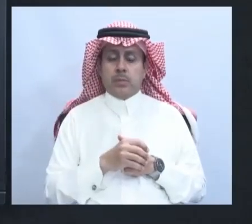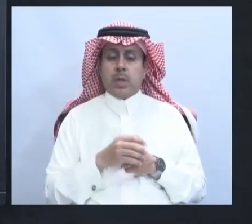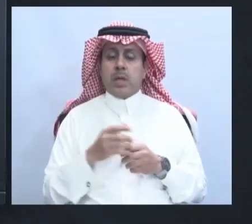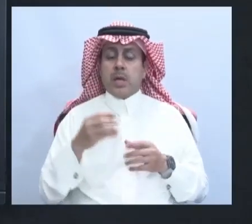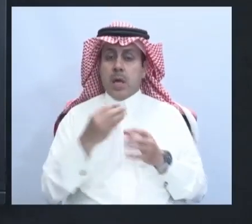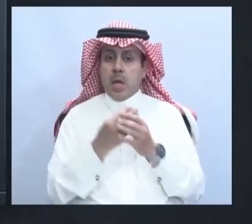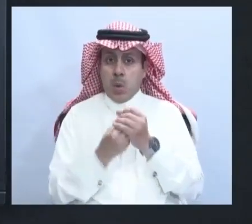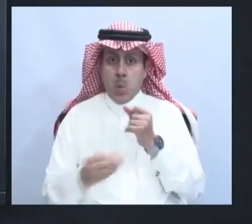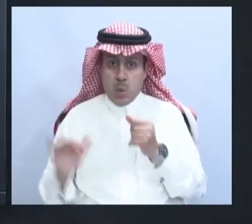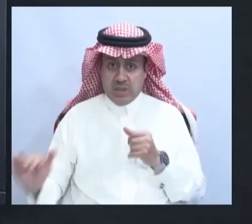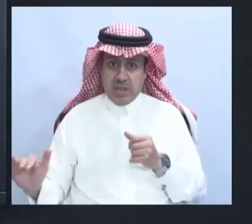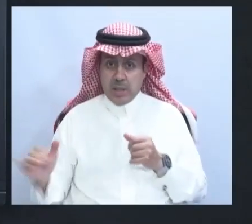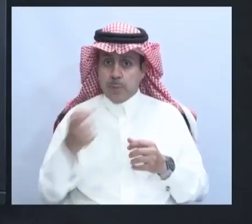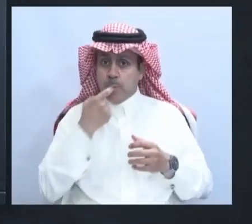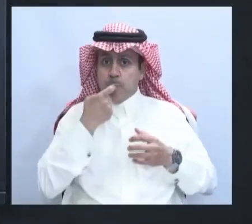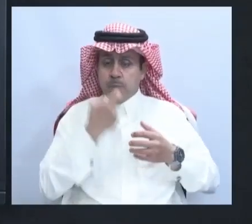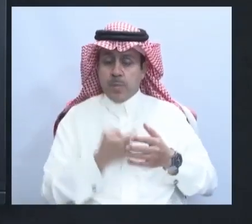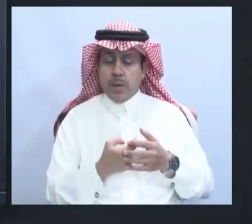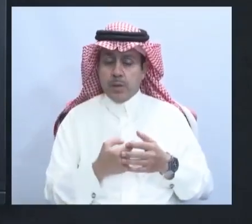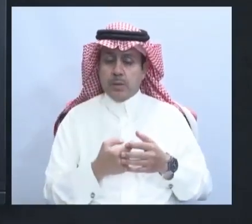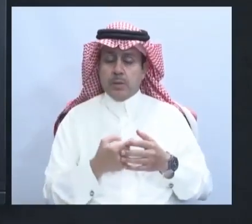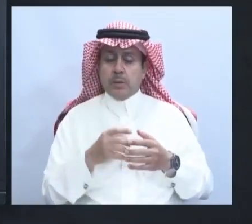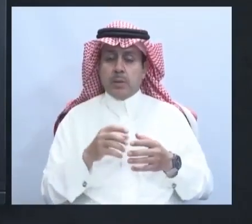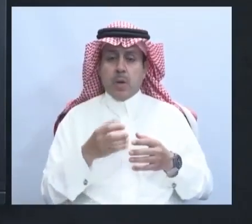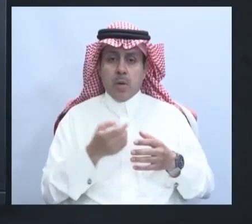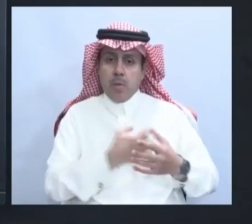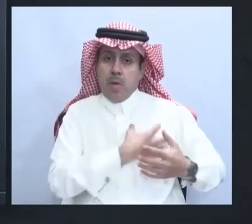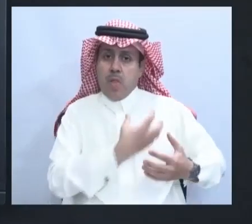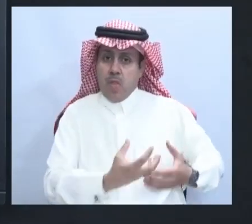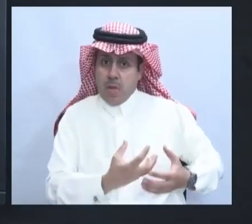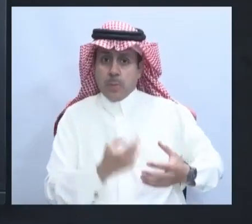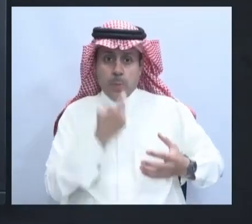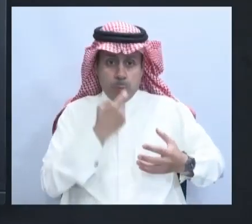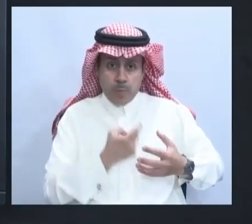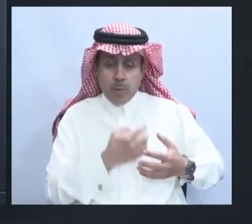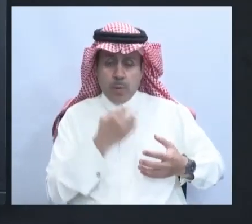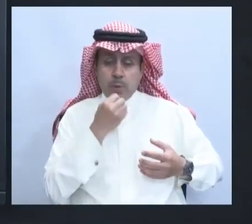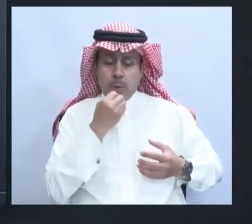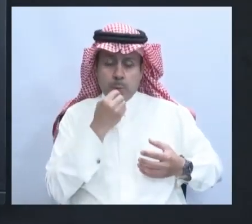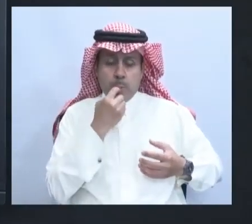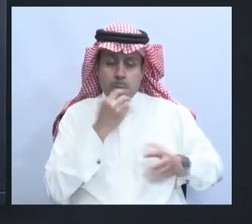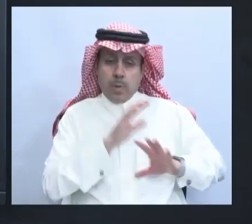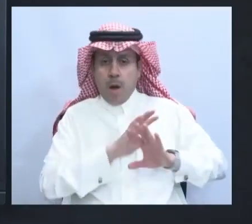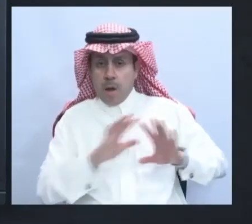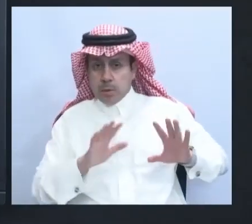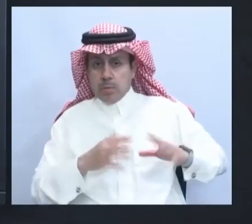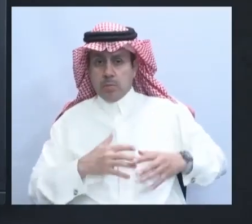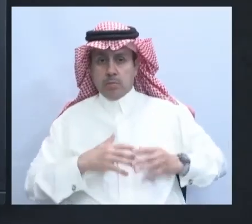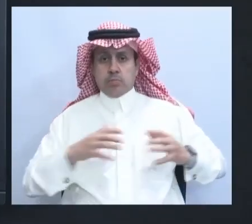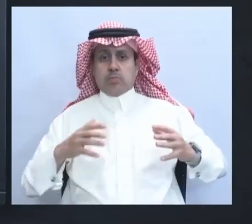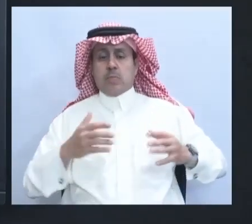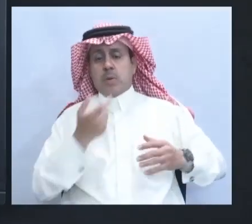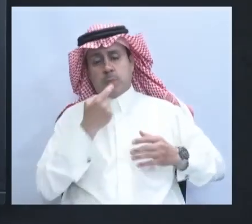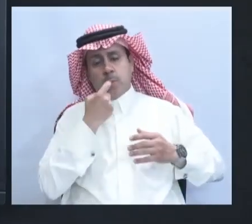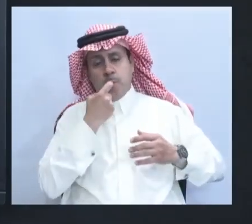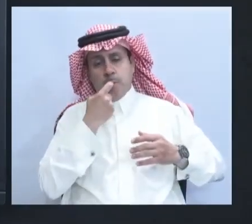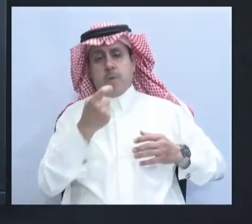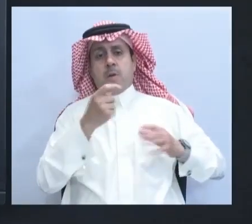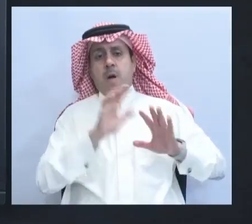الصبي الثدي ويرضعه ثم يتركه باختياره يترك